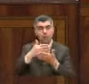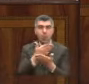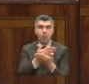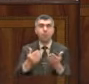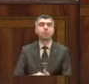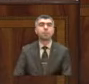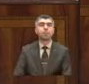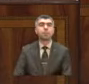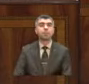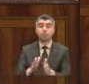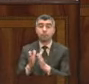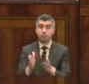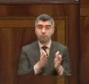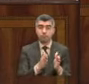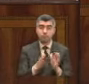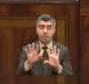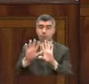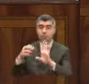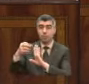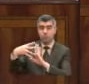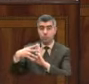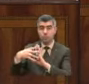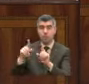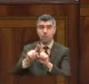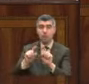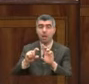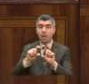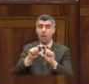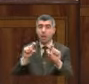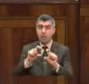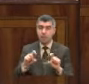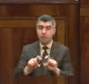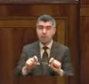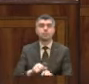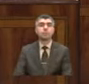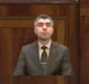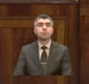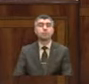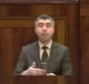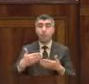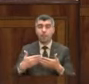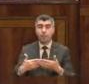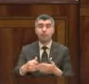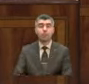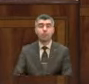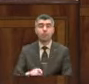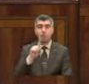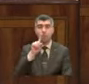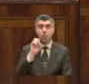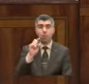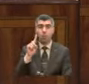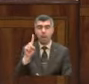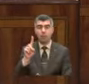للمناخ. فيما يتعلق بالطاقات المتجددة أعطي عناوين وأعتذر إذا لم أذكر التفاصيل. لحد الساعة 101